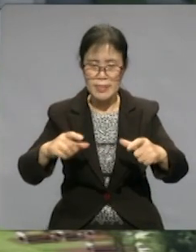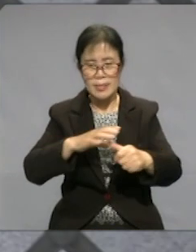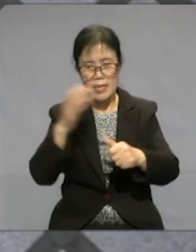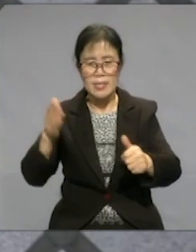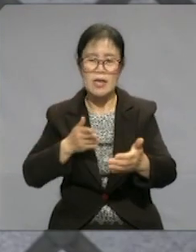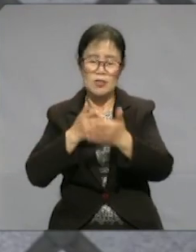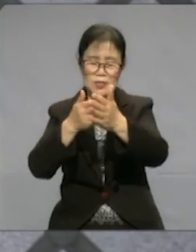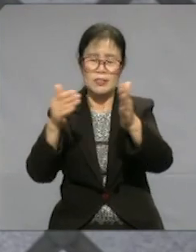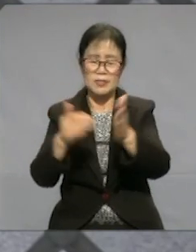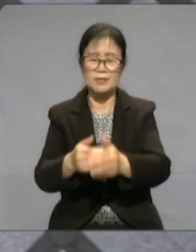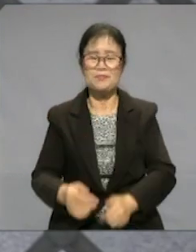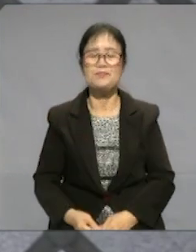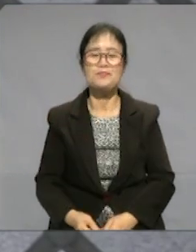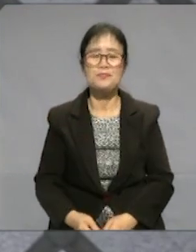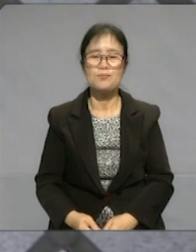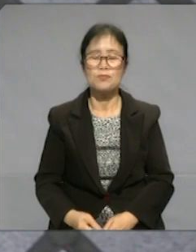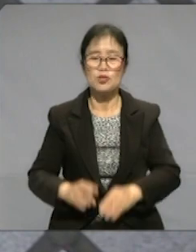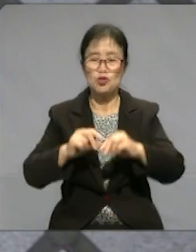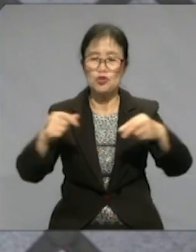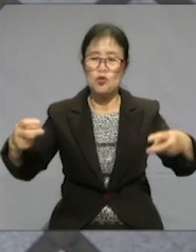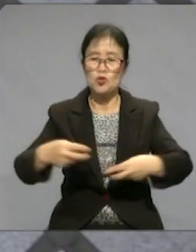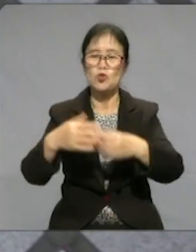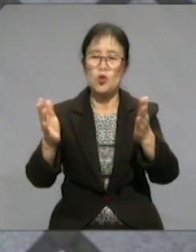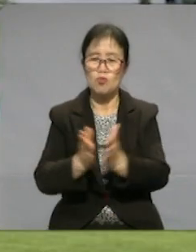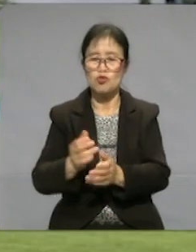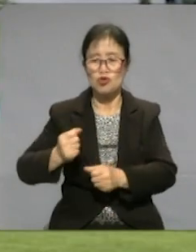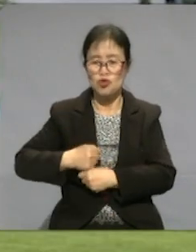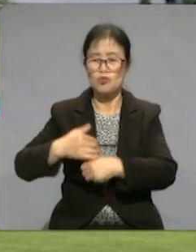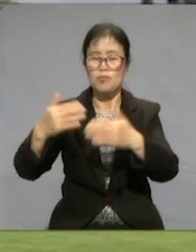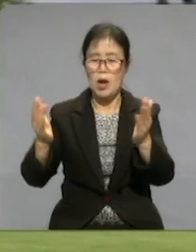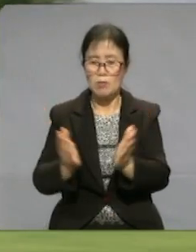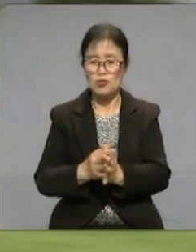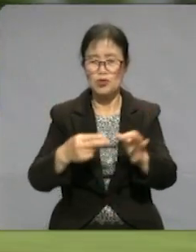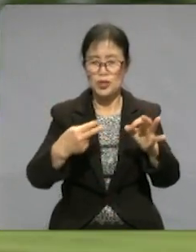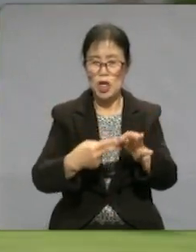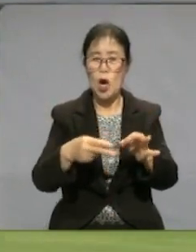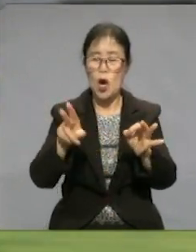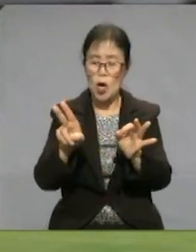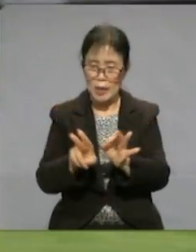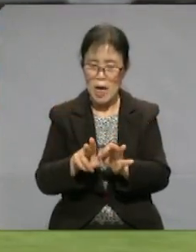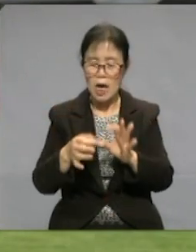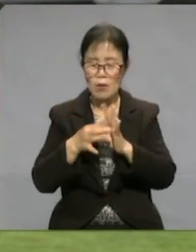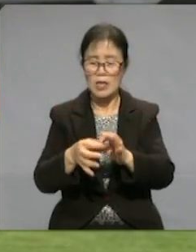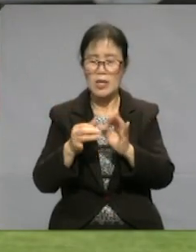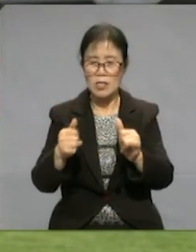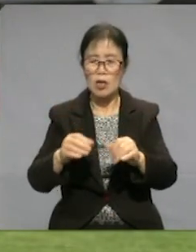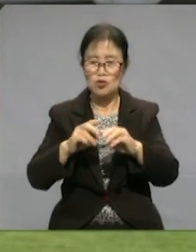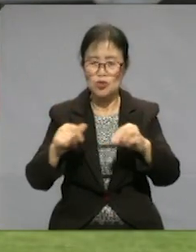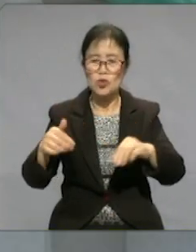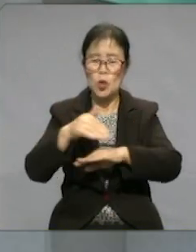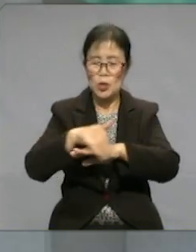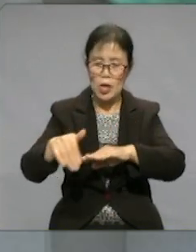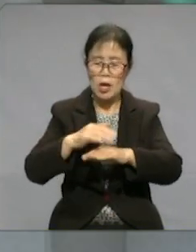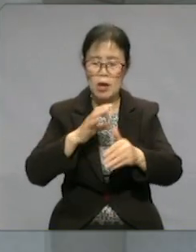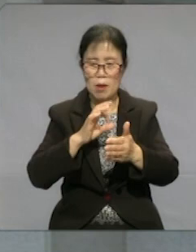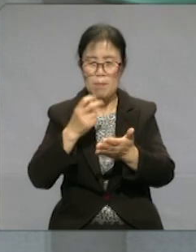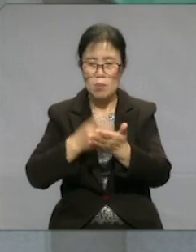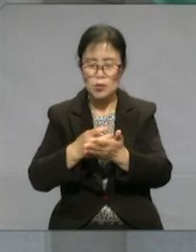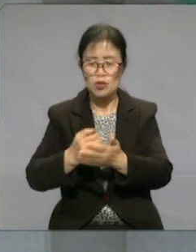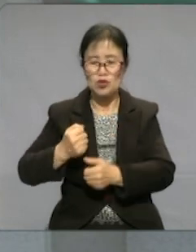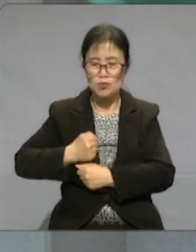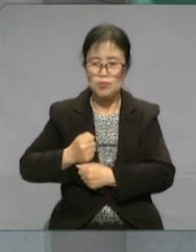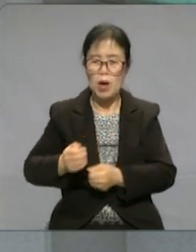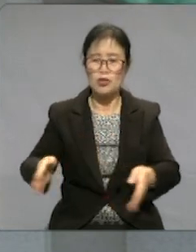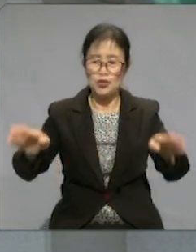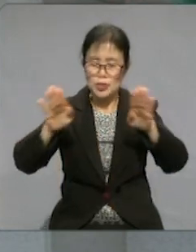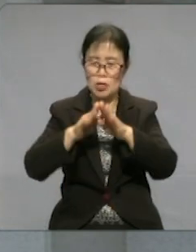건의했습니다. 인천시는 국토교통부, 국방부, 여야 인천시당에 국토의 계획 이용에 관한 법률, 국방,